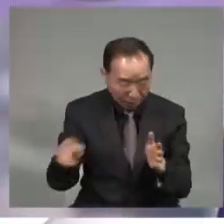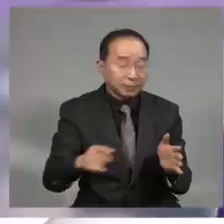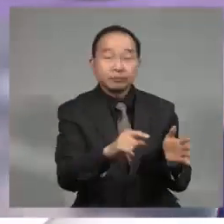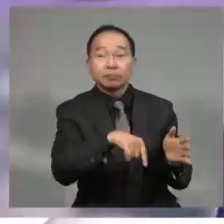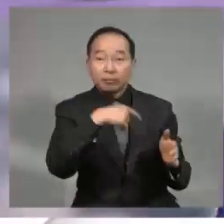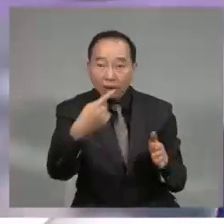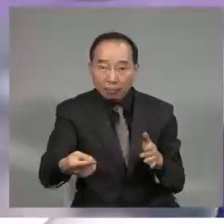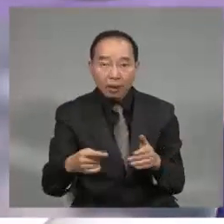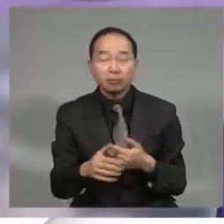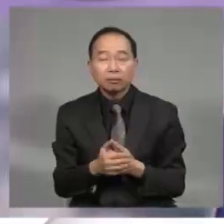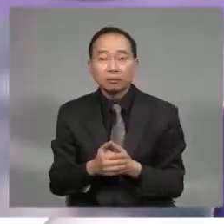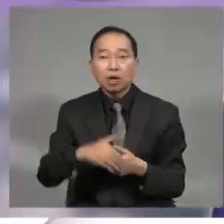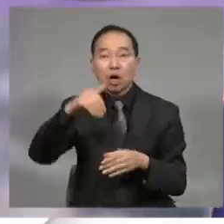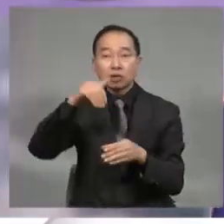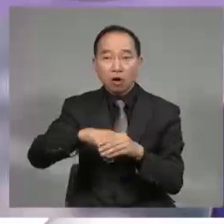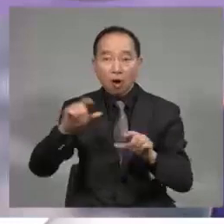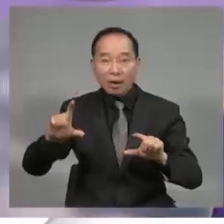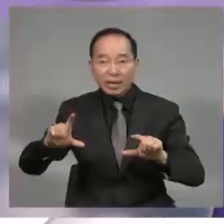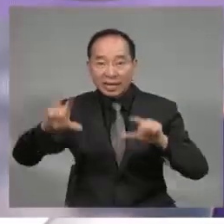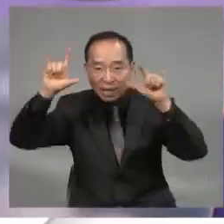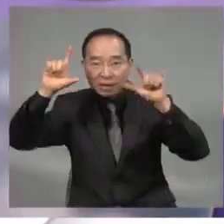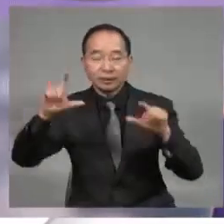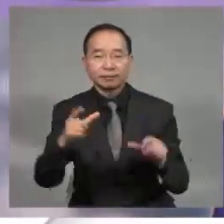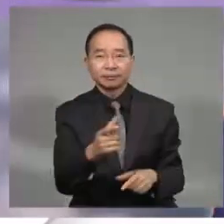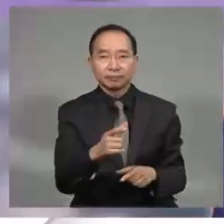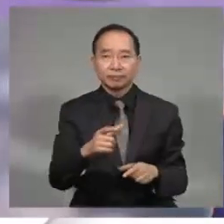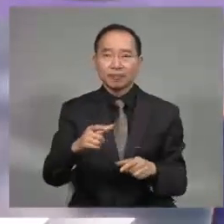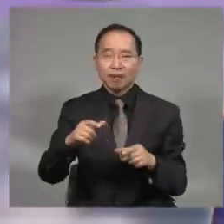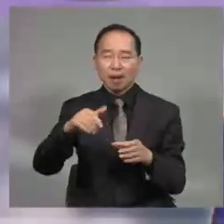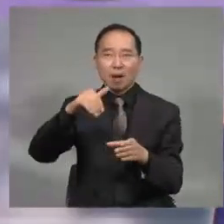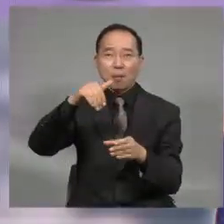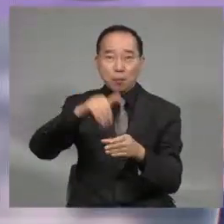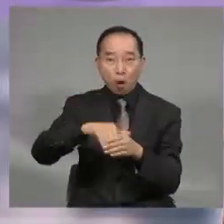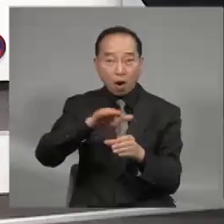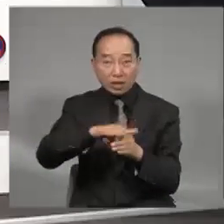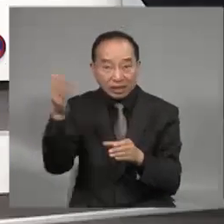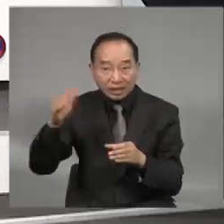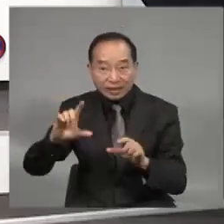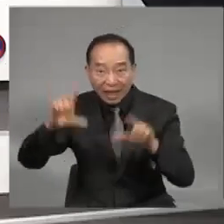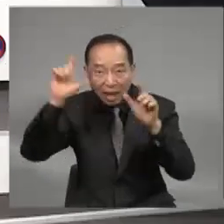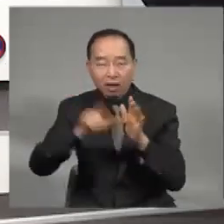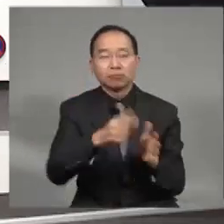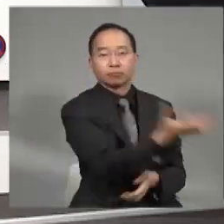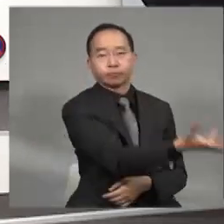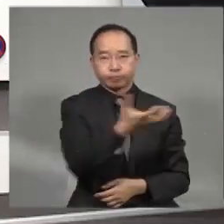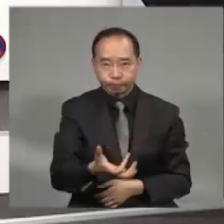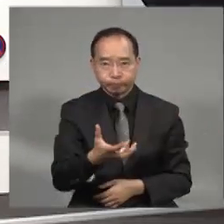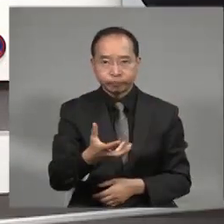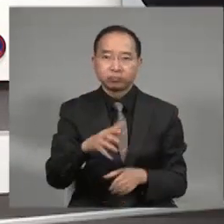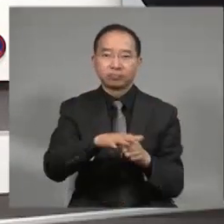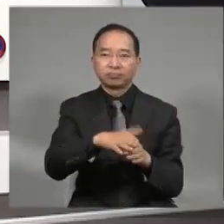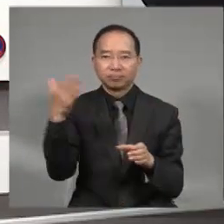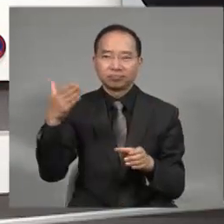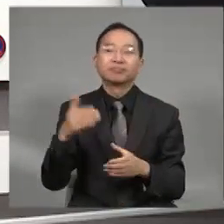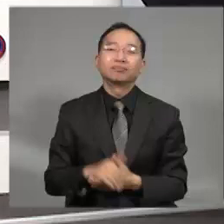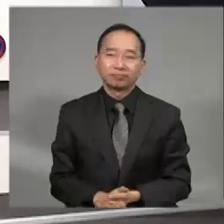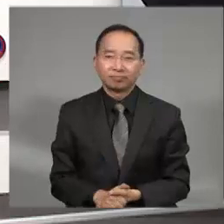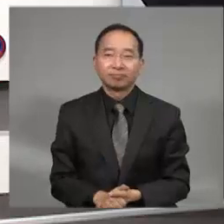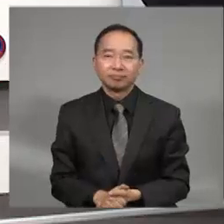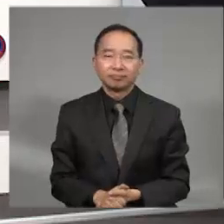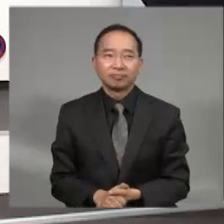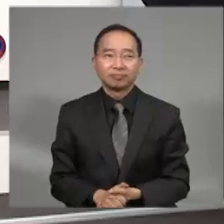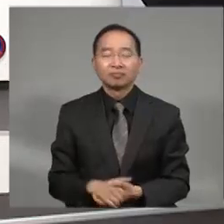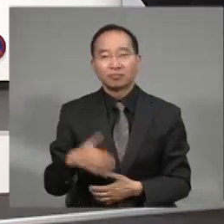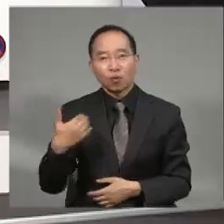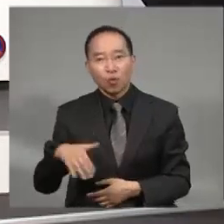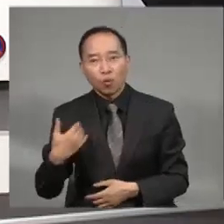투입하고 선거일에 개표소로 이송해서 개표하게 된다고 합니다. 예, 외교 행랑이라는 표현이 굉장히 전 재밌는